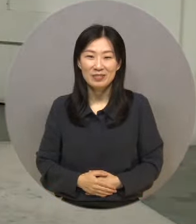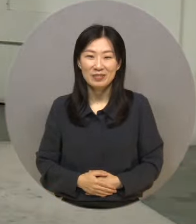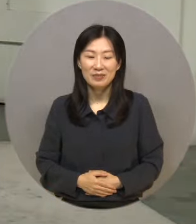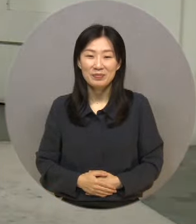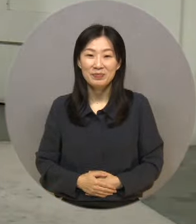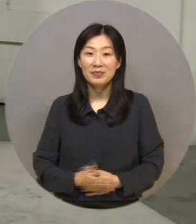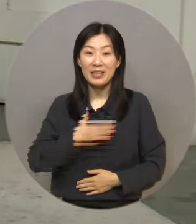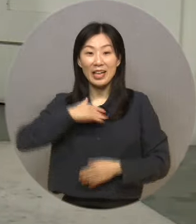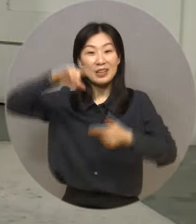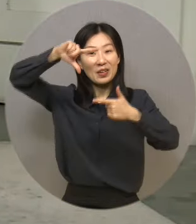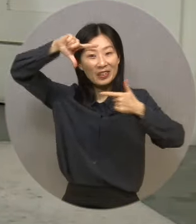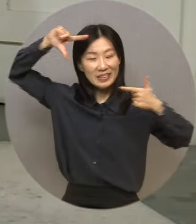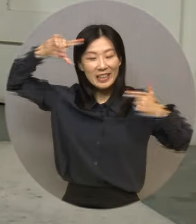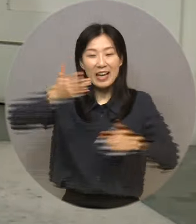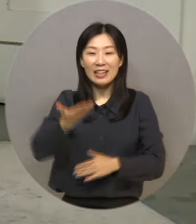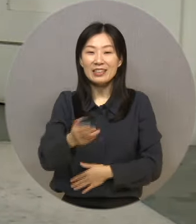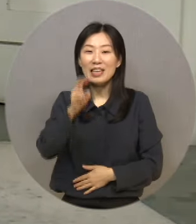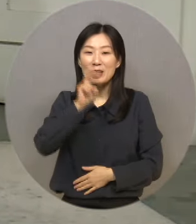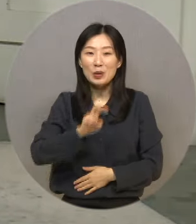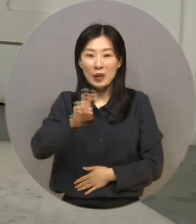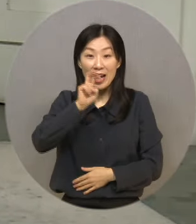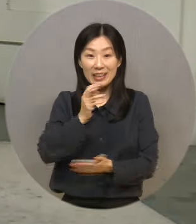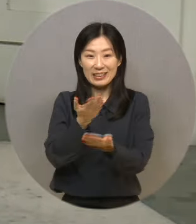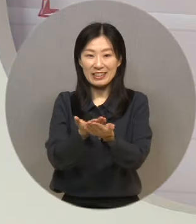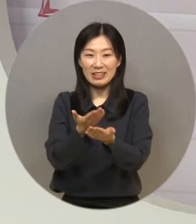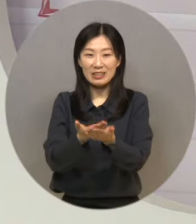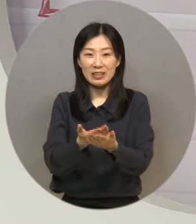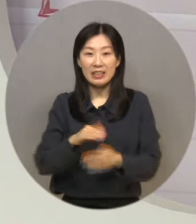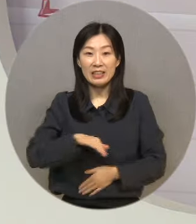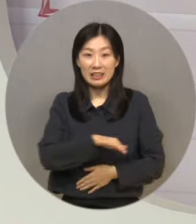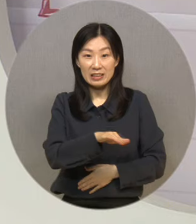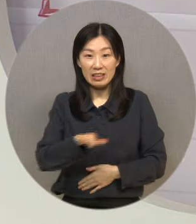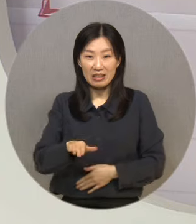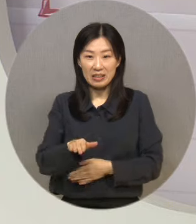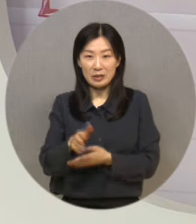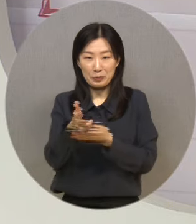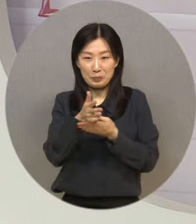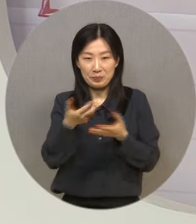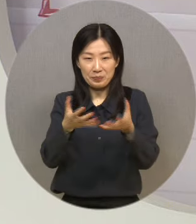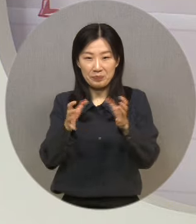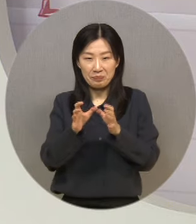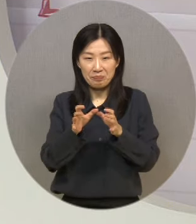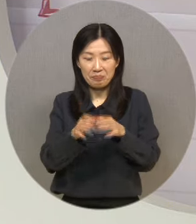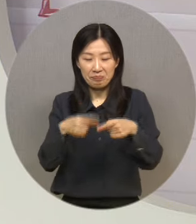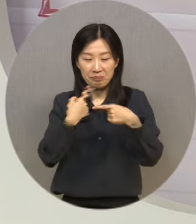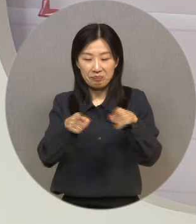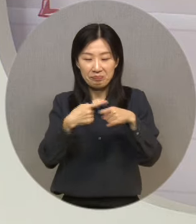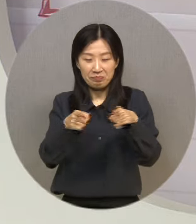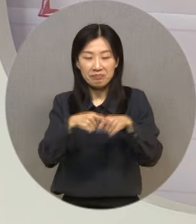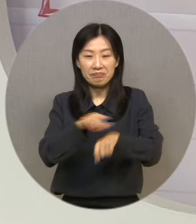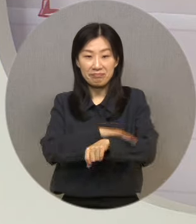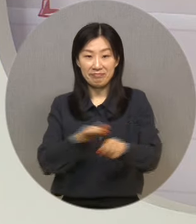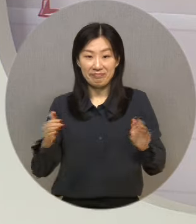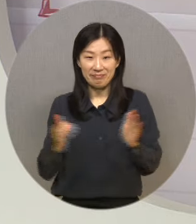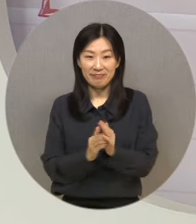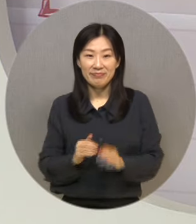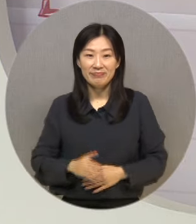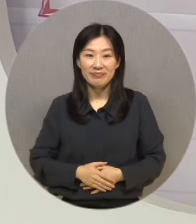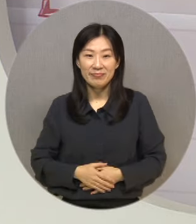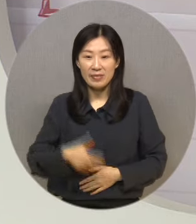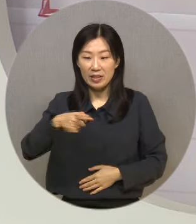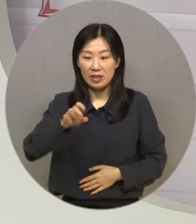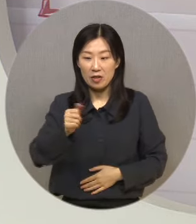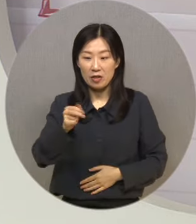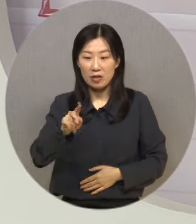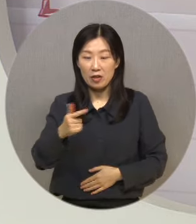나도 스타 당신의 노래를 들려주세요. 저희 제작진이 엄정하게 심사를 마쳤습니다. 자, 정연아 씨가